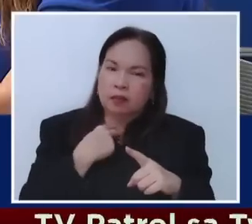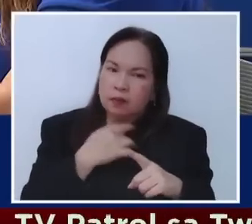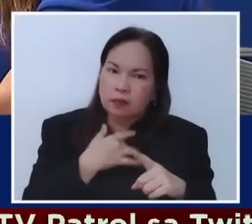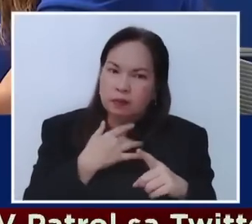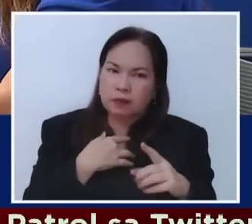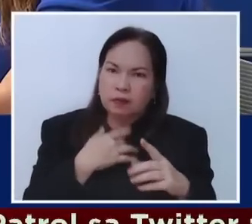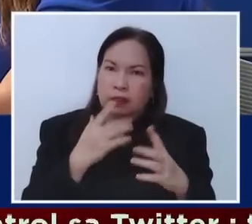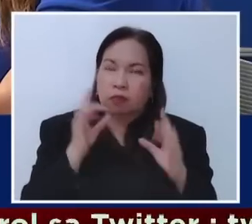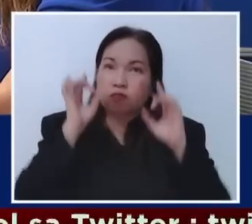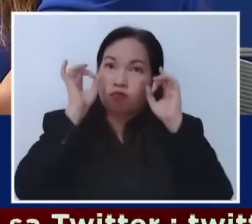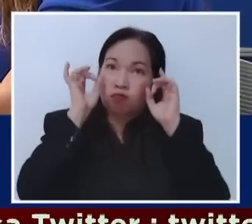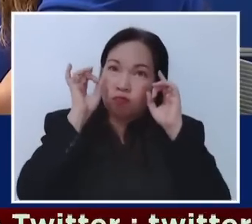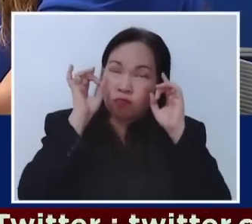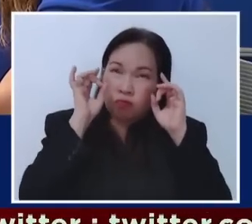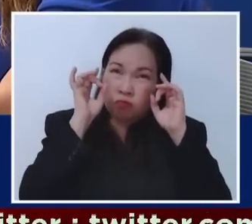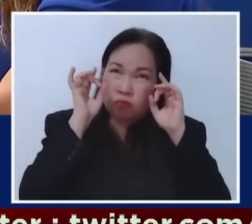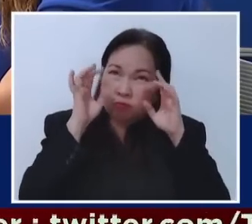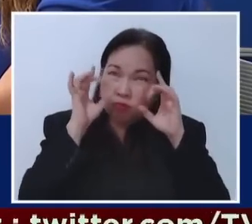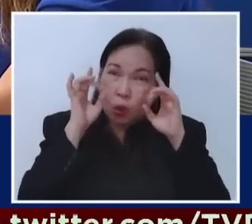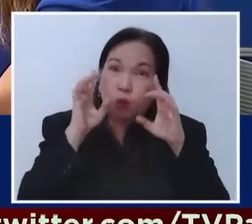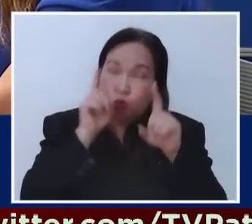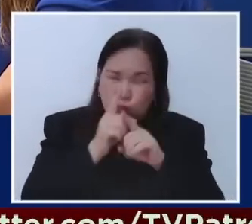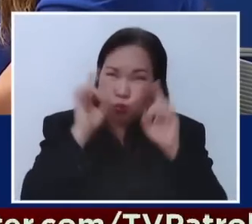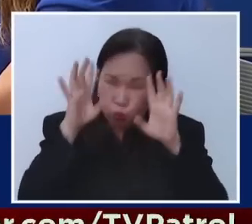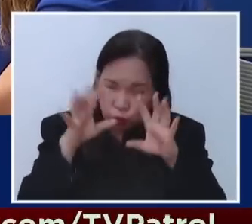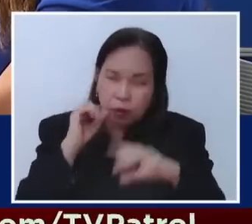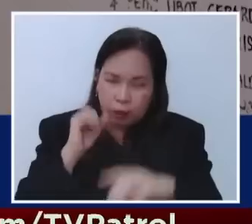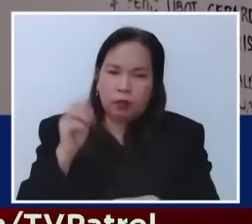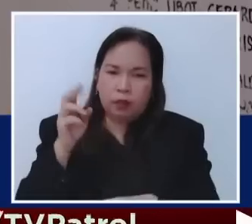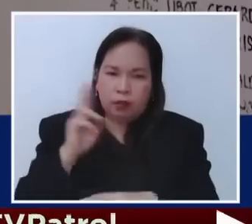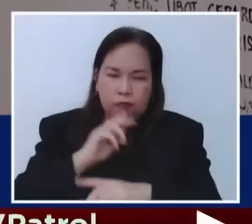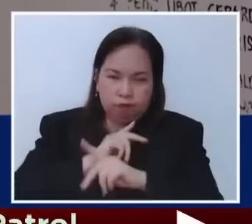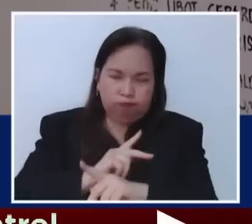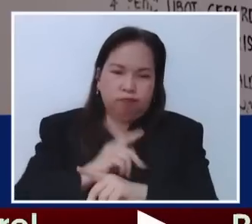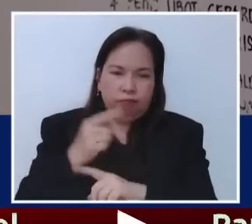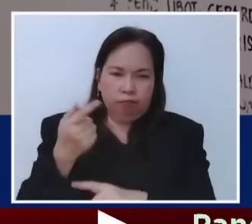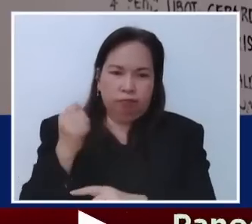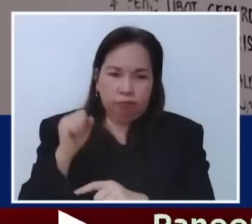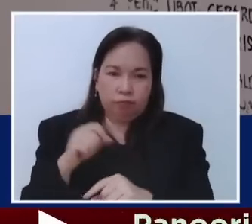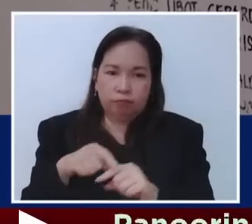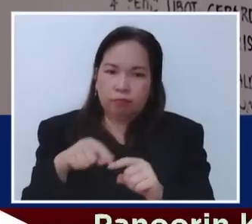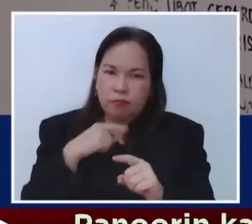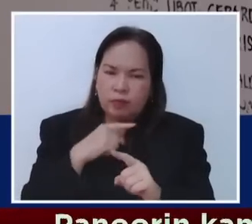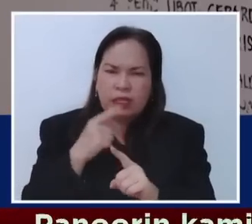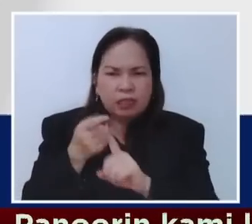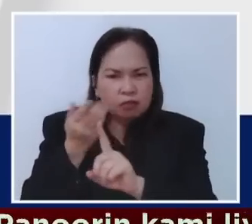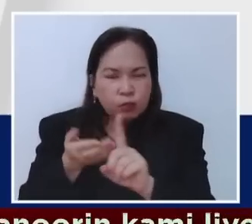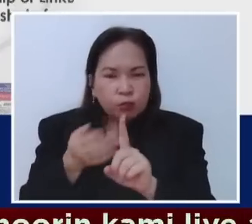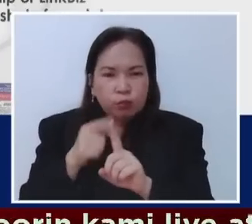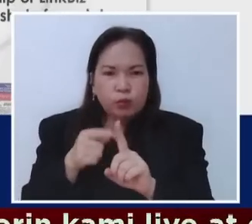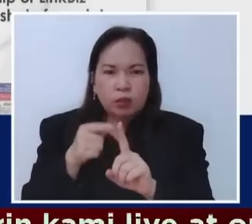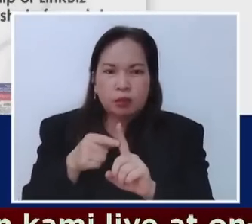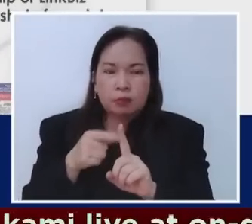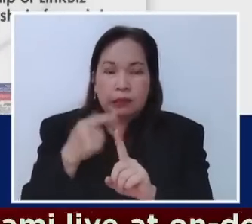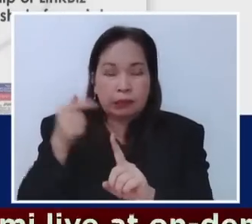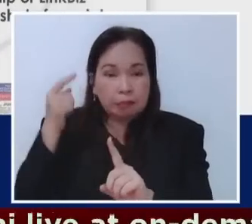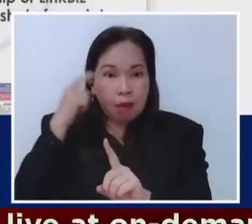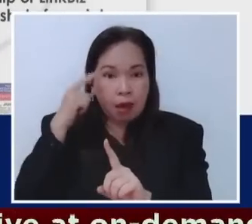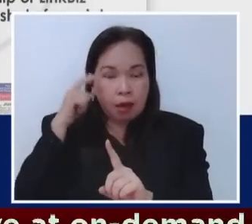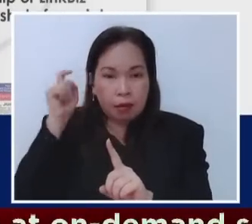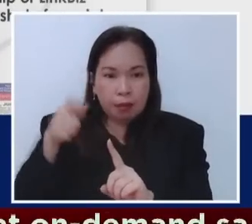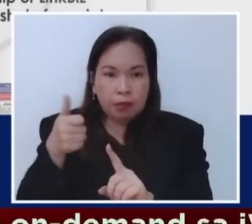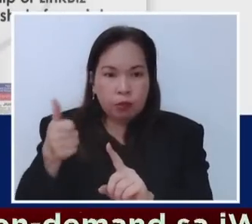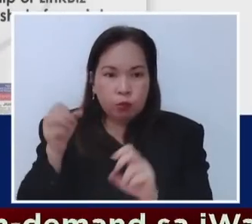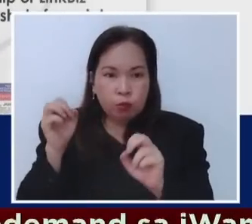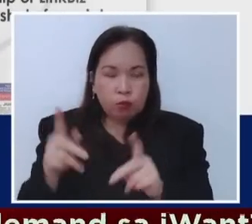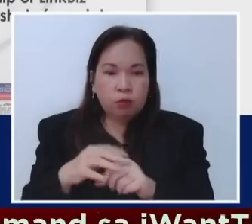kayo. Paliwanag pa ng opisyal ng FEO, napakahalaga na nasa tamang pag-iisip ang isang gun owner. Kaya kabilang ang